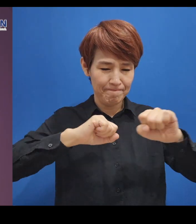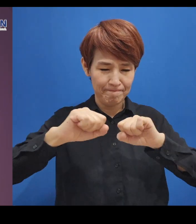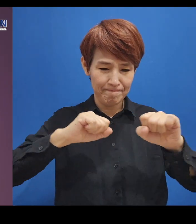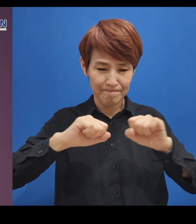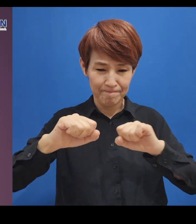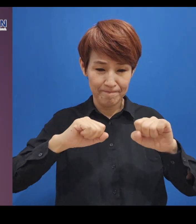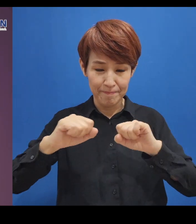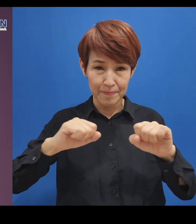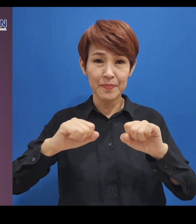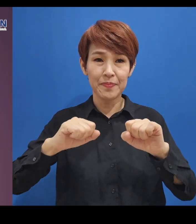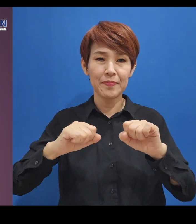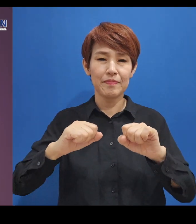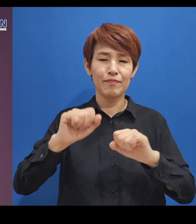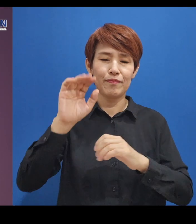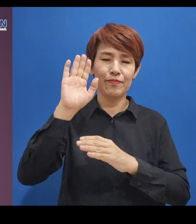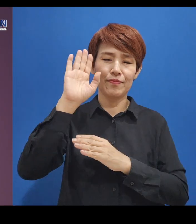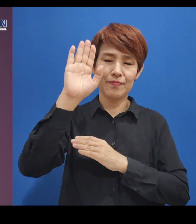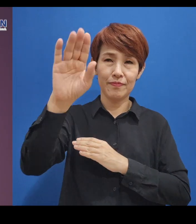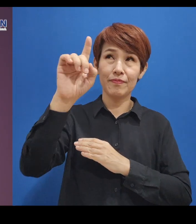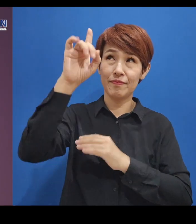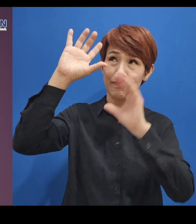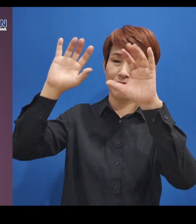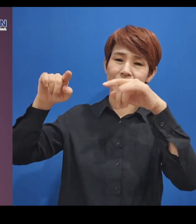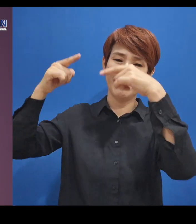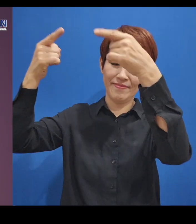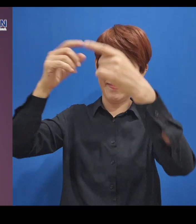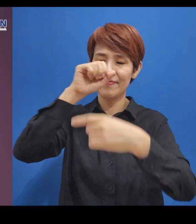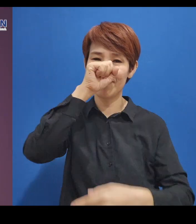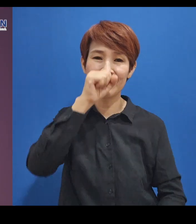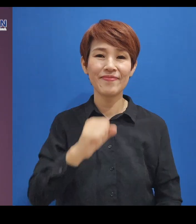우리의 본향으로 이르게 되면 좋겠습니다.